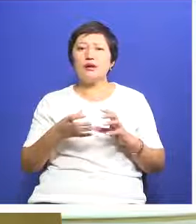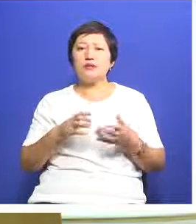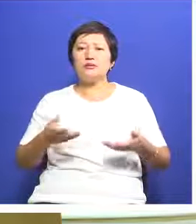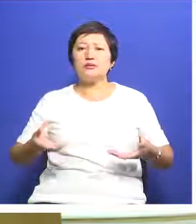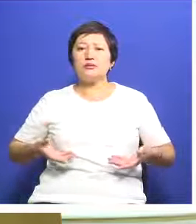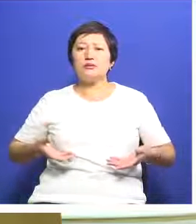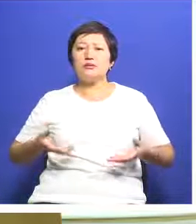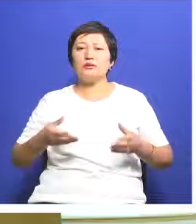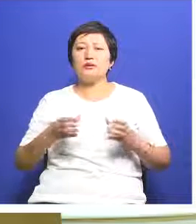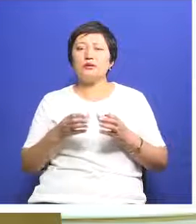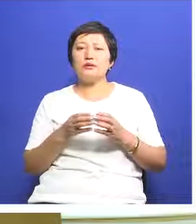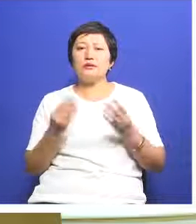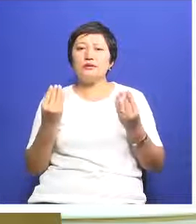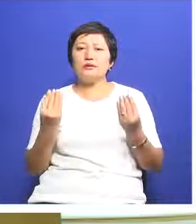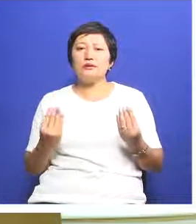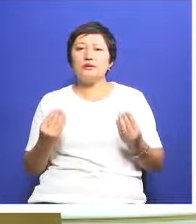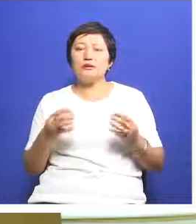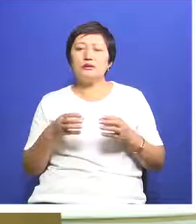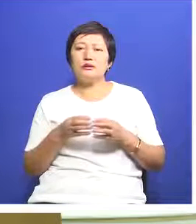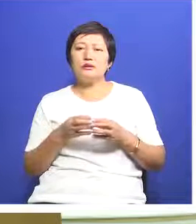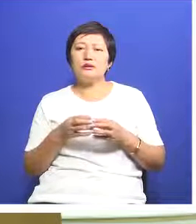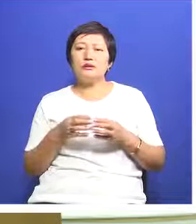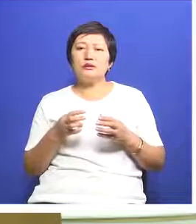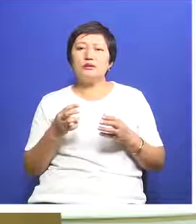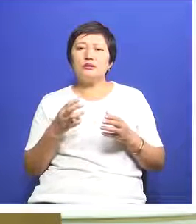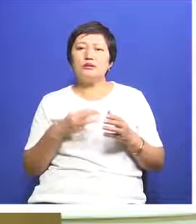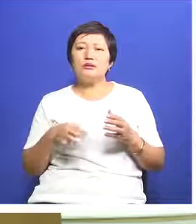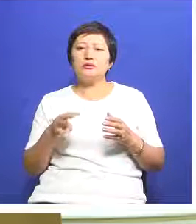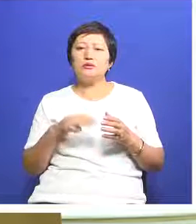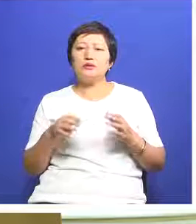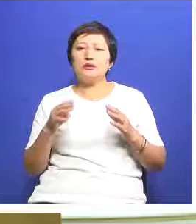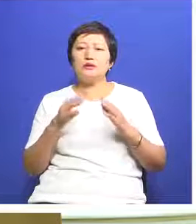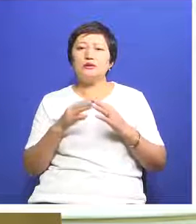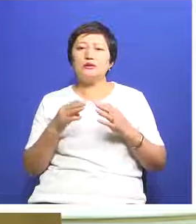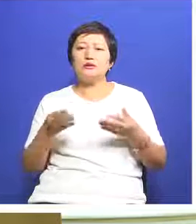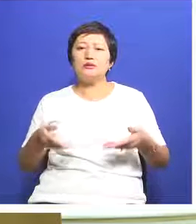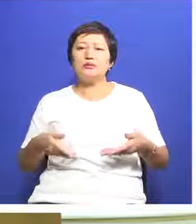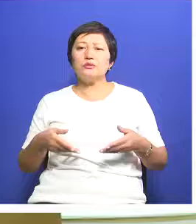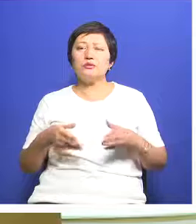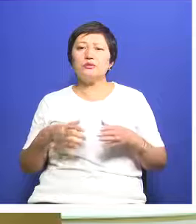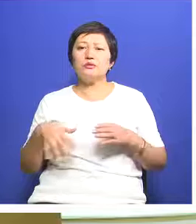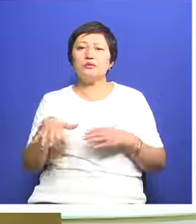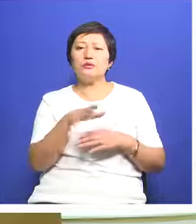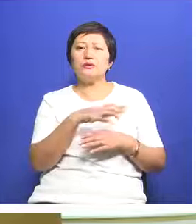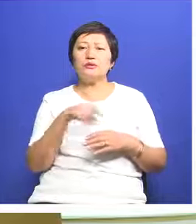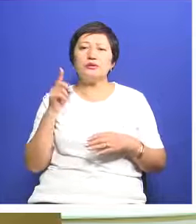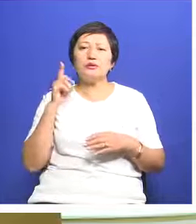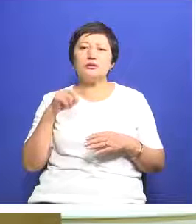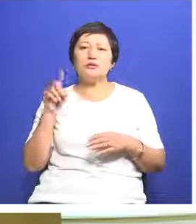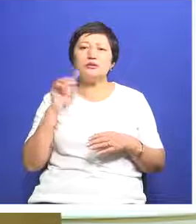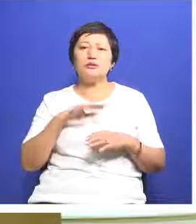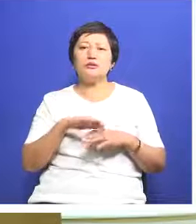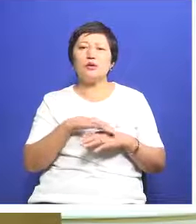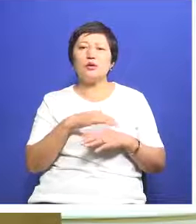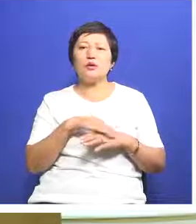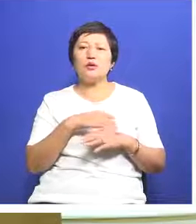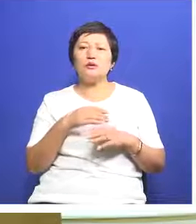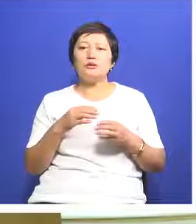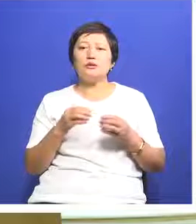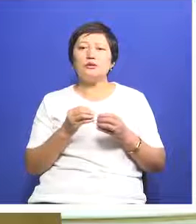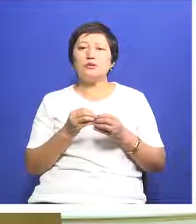тұрғындары бүгінгі таңда 300-ден астам үй өздеріне жаңағы су тазалас қондырғысын қойып